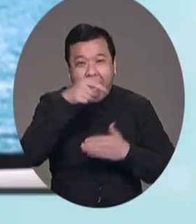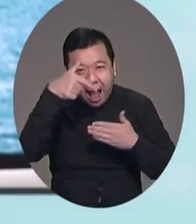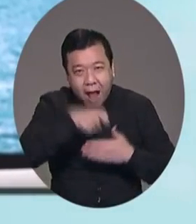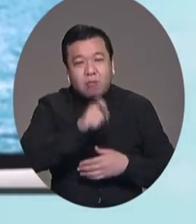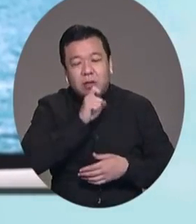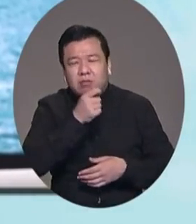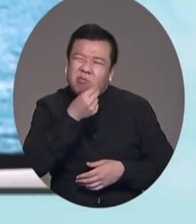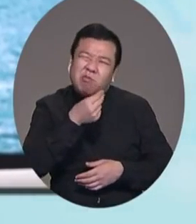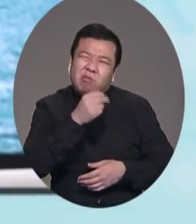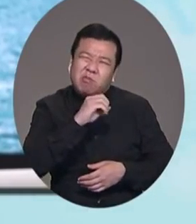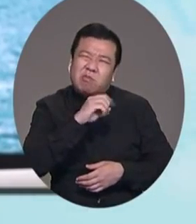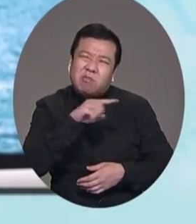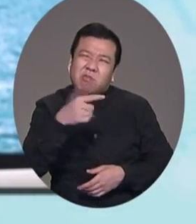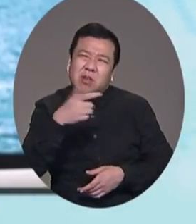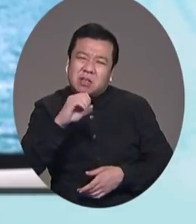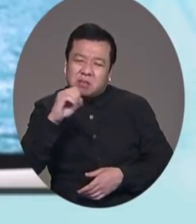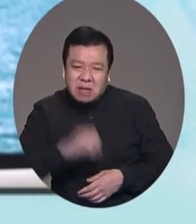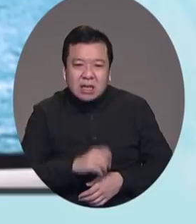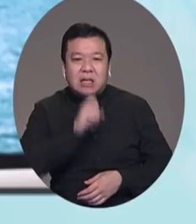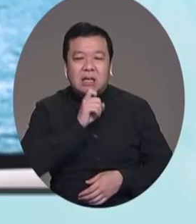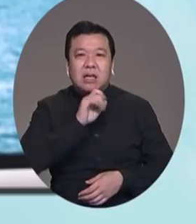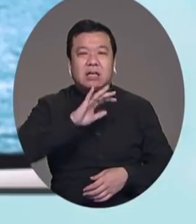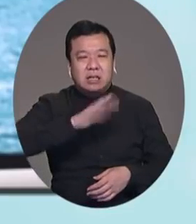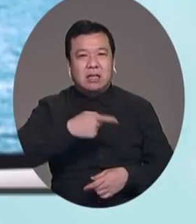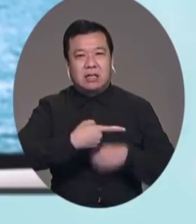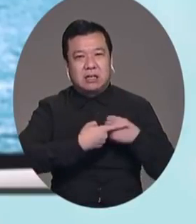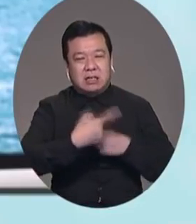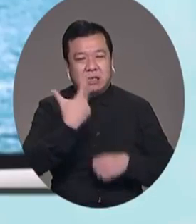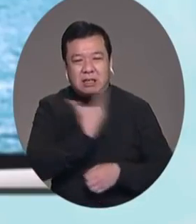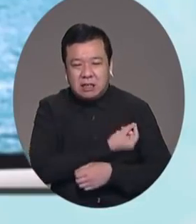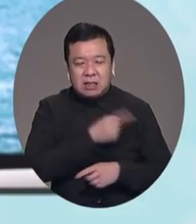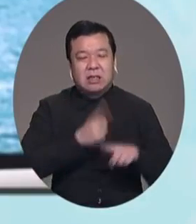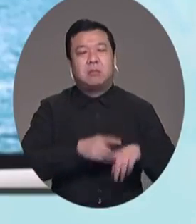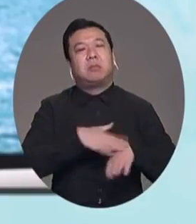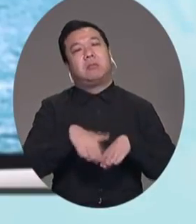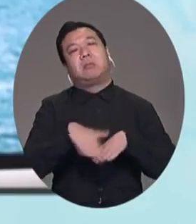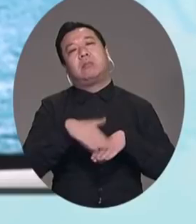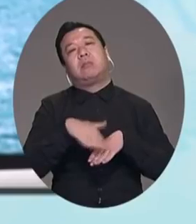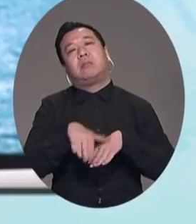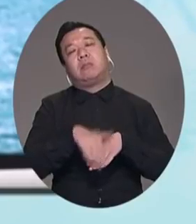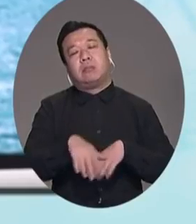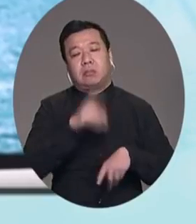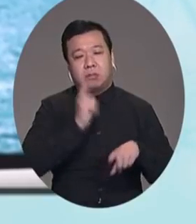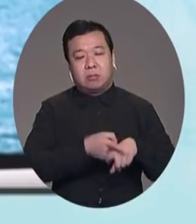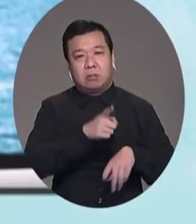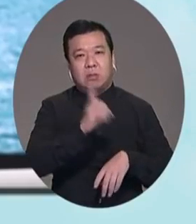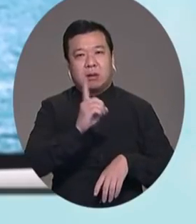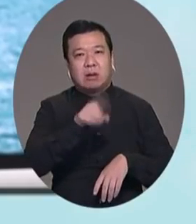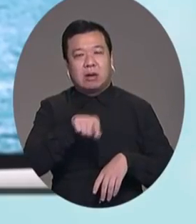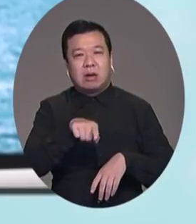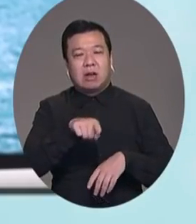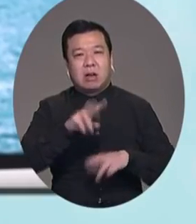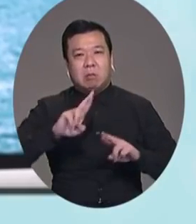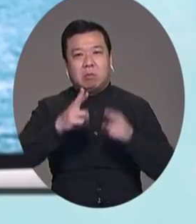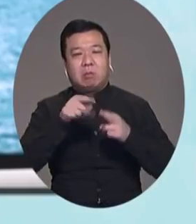可能有7-8成啊，咁樣不同國家做，但是第一針之後呢，那個效率是低很多的，尤其是 Delta 咯，所